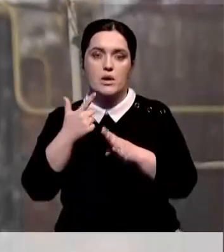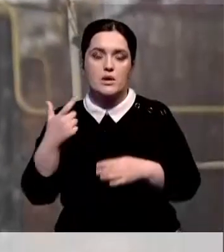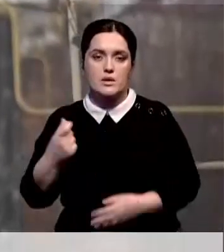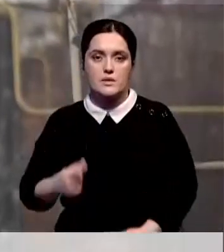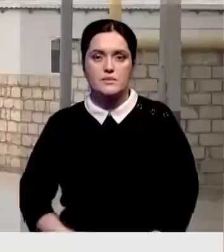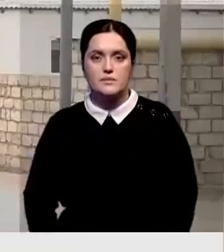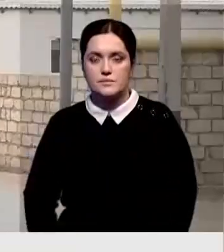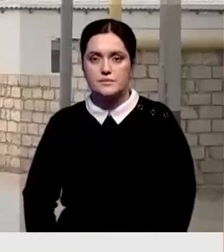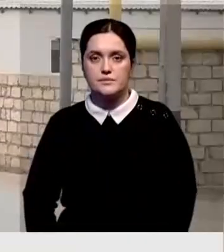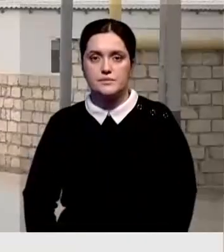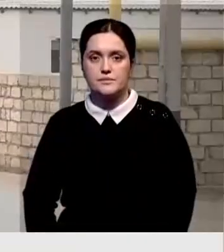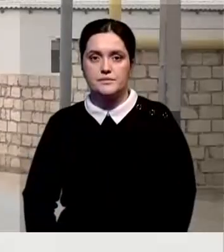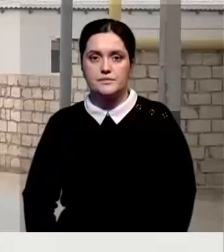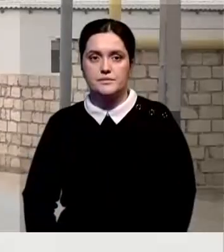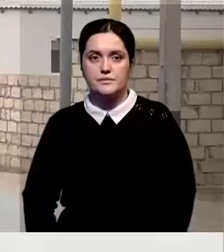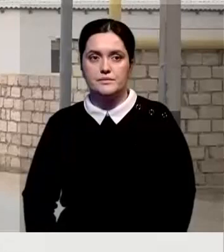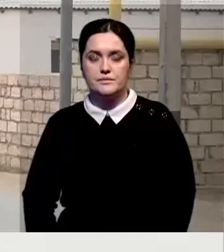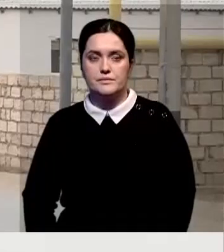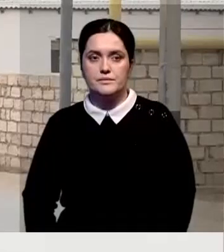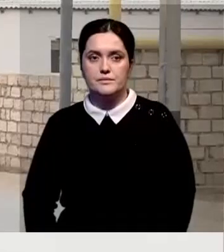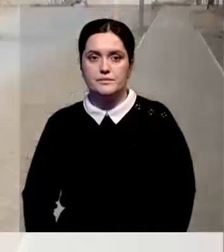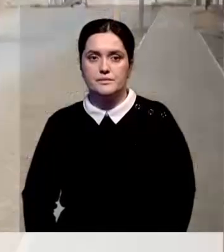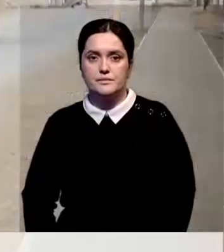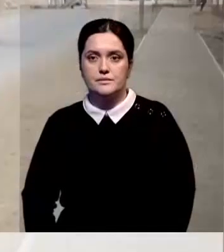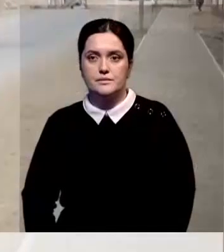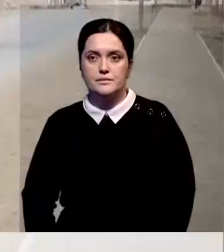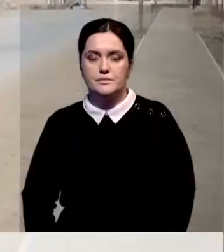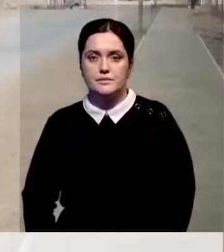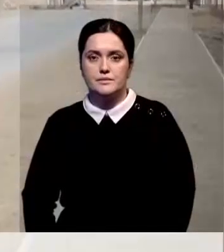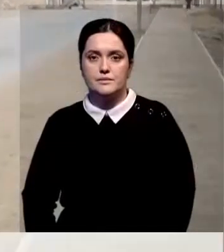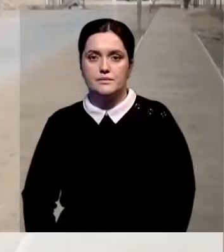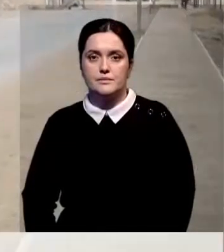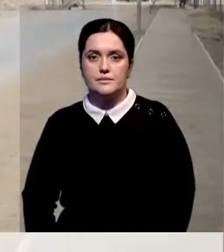Тамара Степанова, Салмат Бикбаев, Мангыстауская область, Хабар 24.